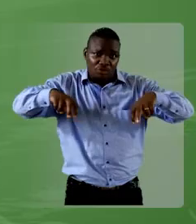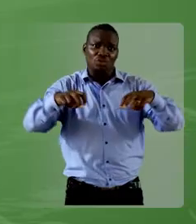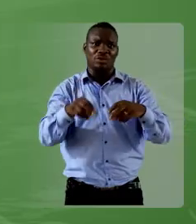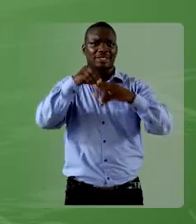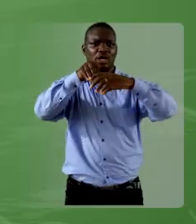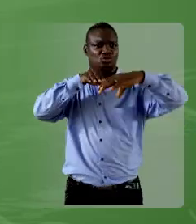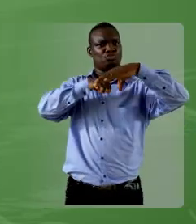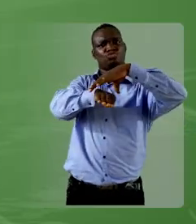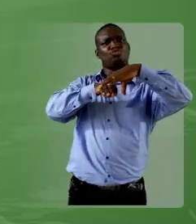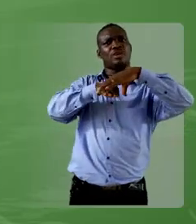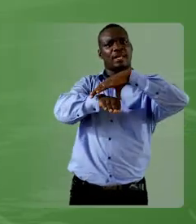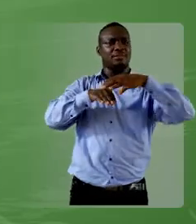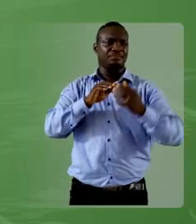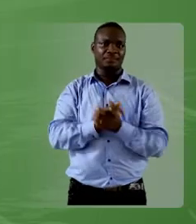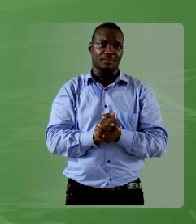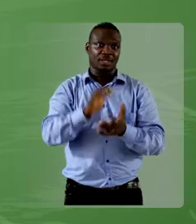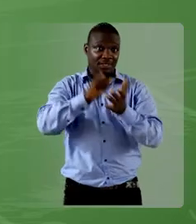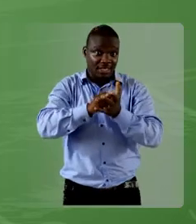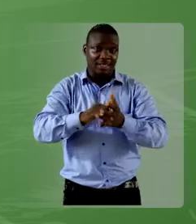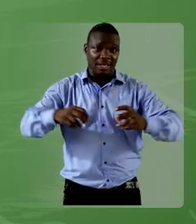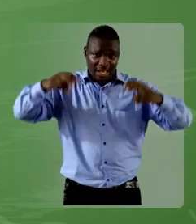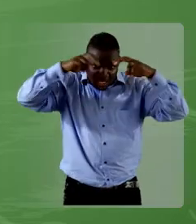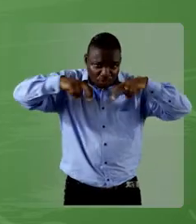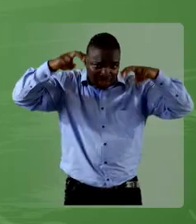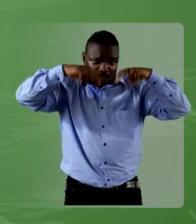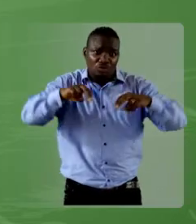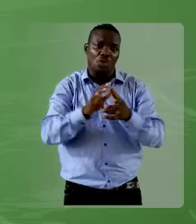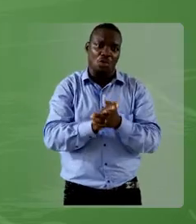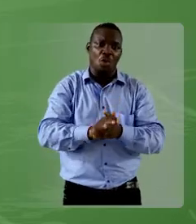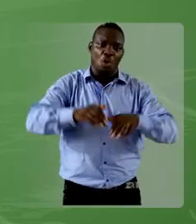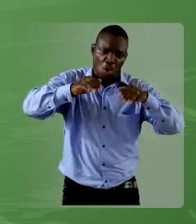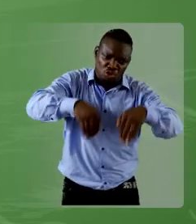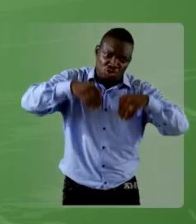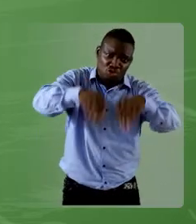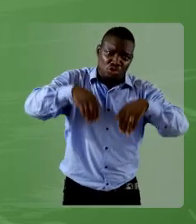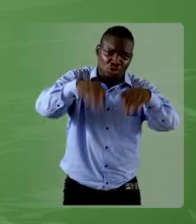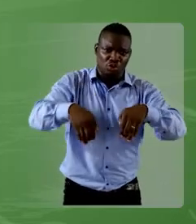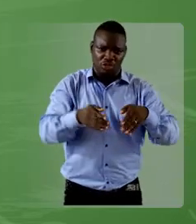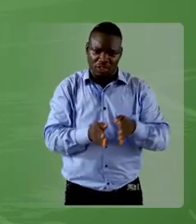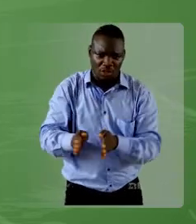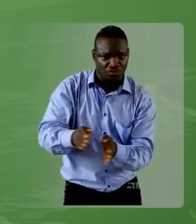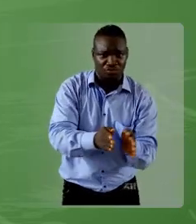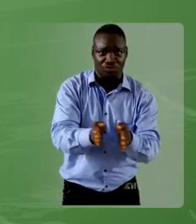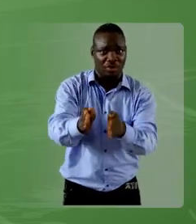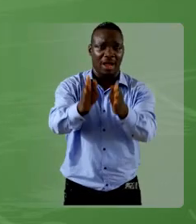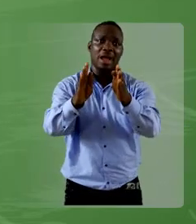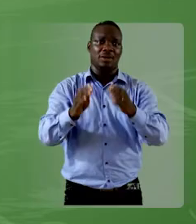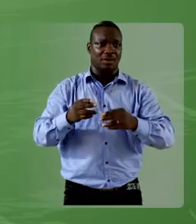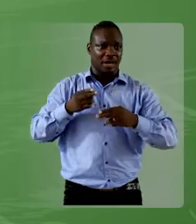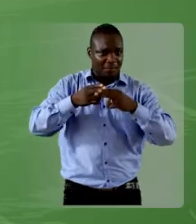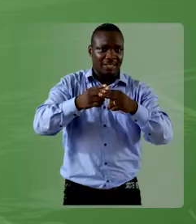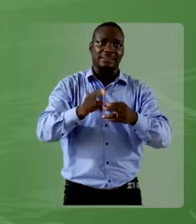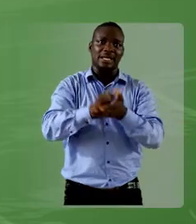tunnels. Cette exploitation consiste à creuser des voies d'accès appelées